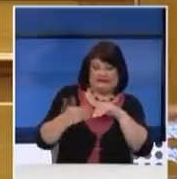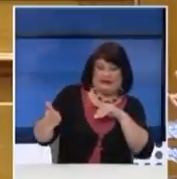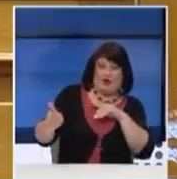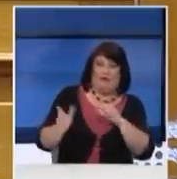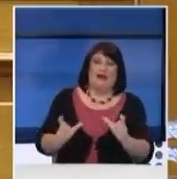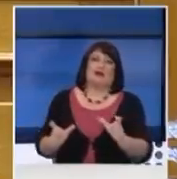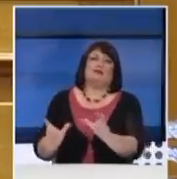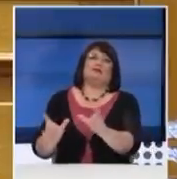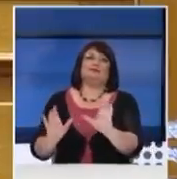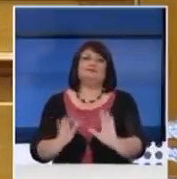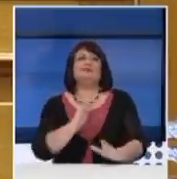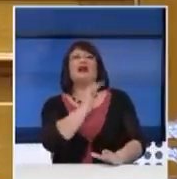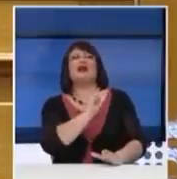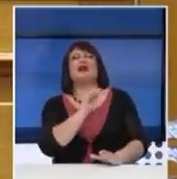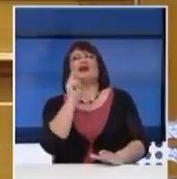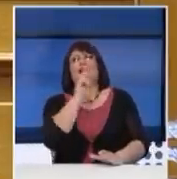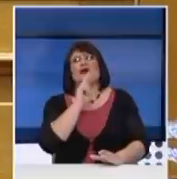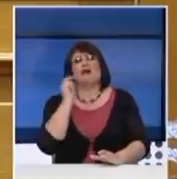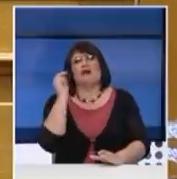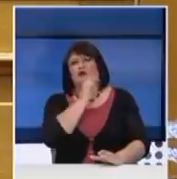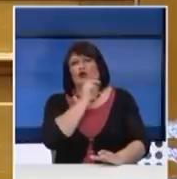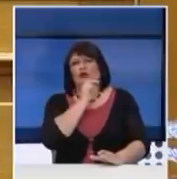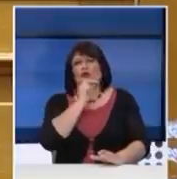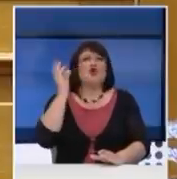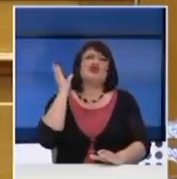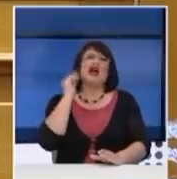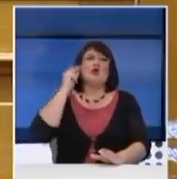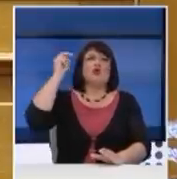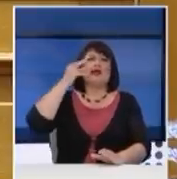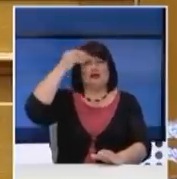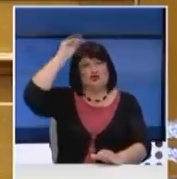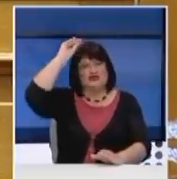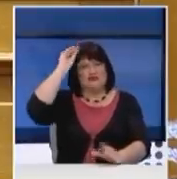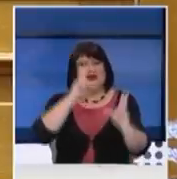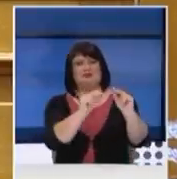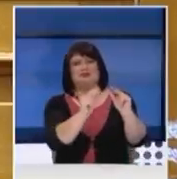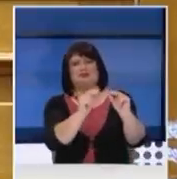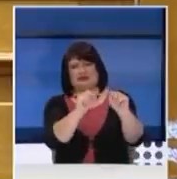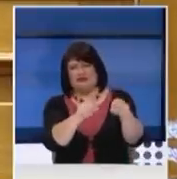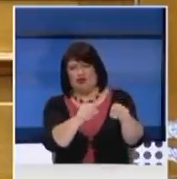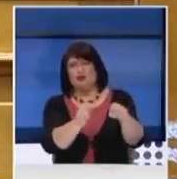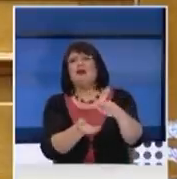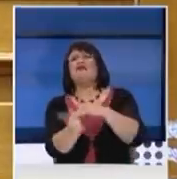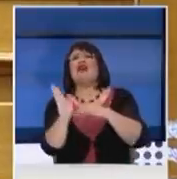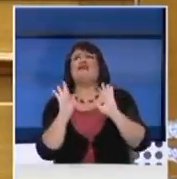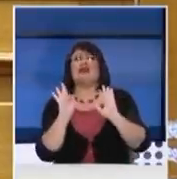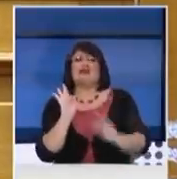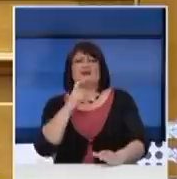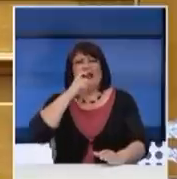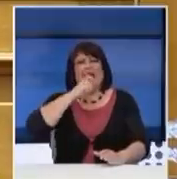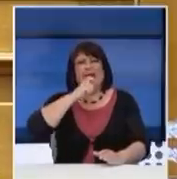Πρωθυπουργέ, δεν είναι εδώ, δεν πειράζει. Προτιμά να ακούει μόνο τον κύριο Τσίπρα, έτσι κι αλλιώς συμφωνούν στα περισσότερα μεταξύ τους. Και με την κυρία